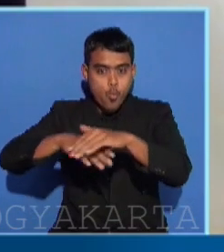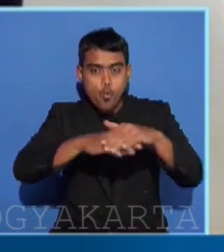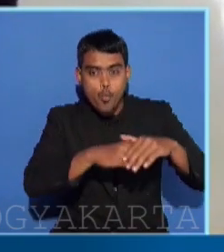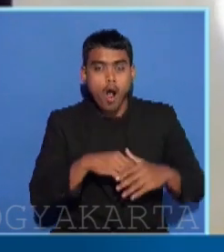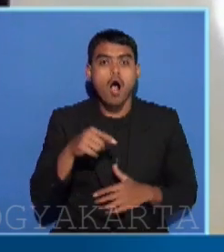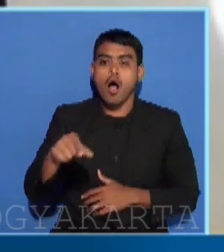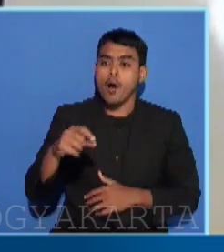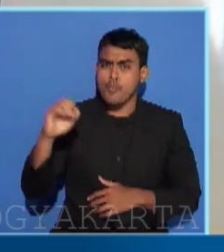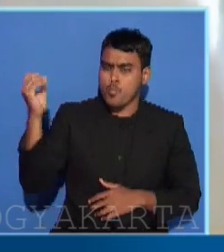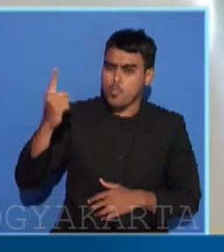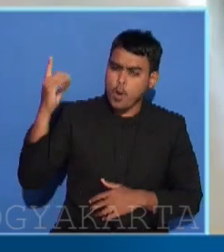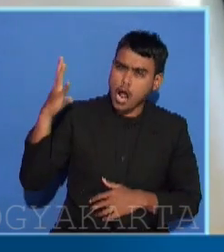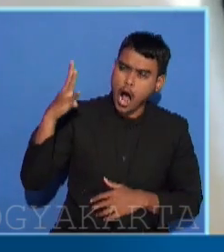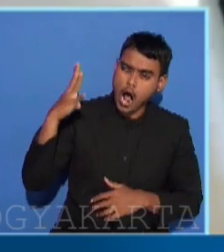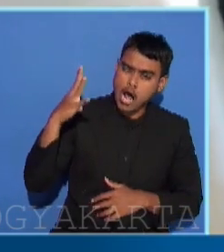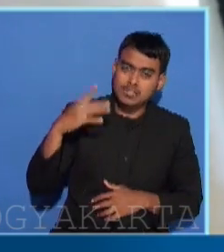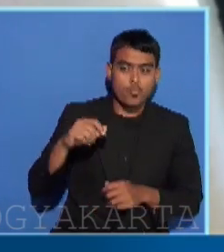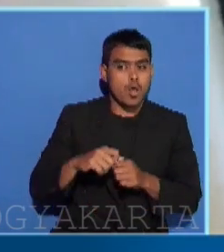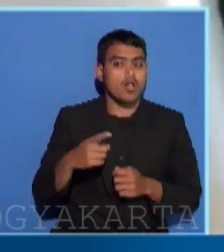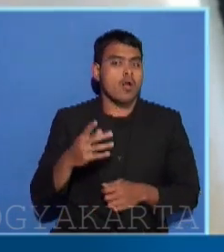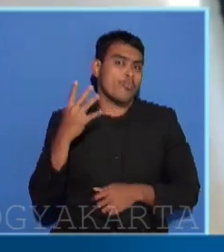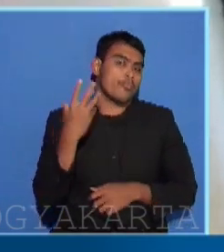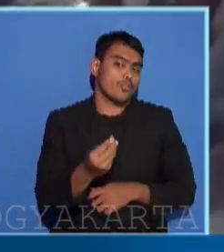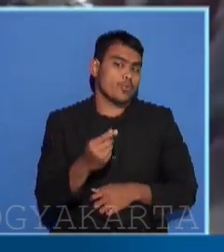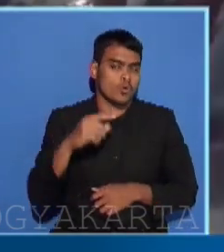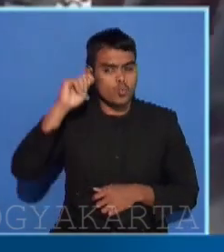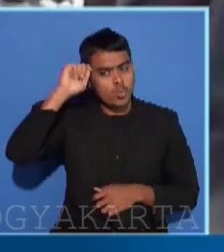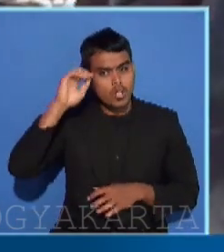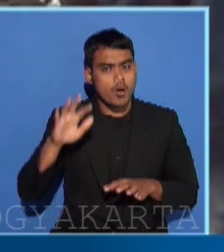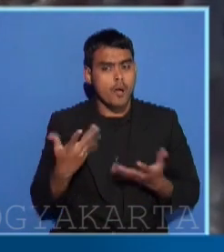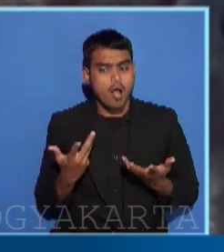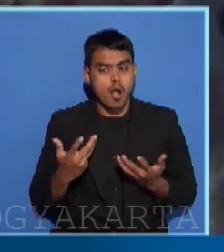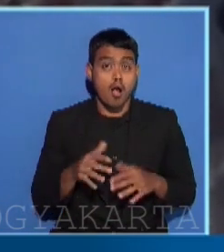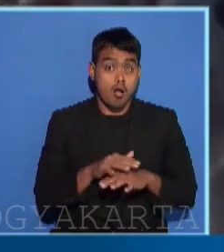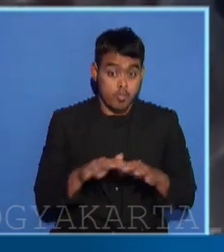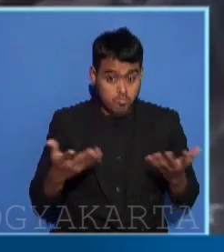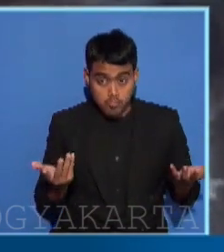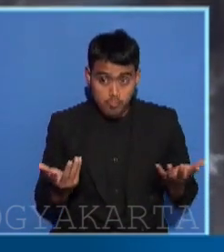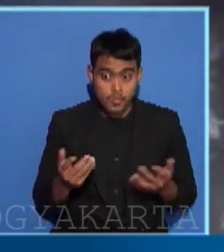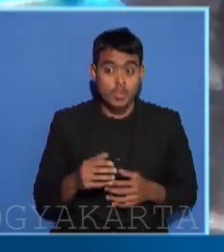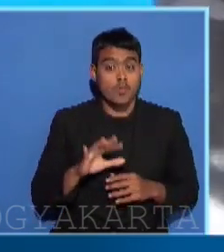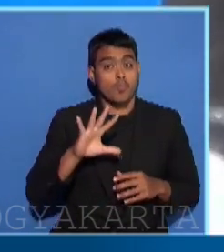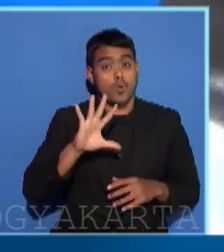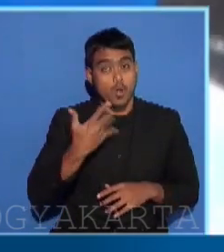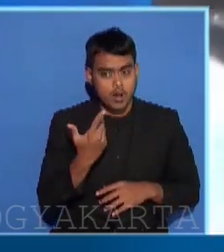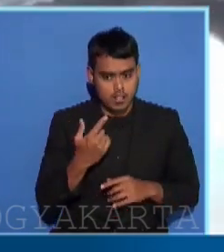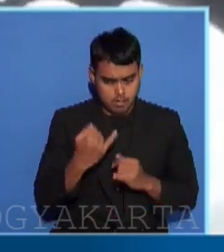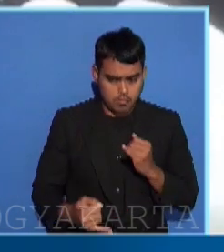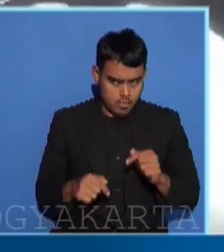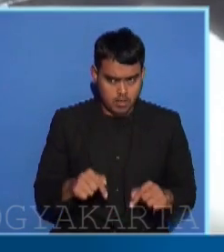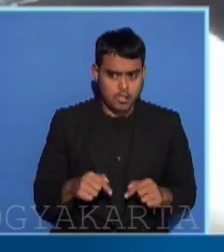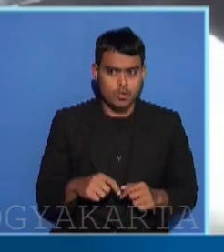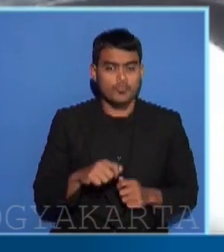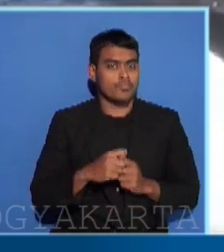perkampungan warga di Dusun temu ireng ini sulit air terhitung sejak 5 bulan terakhir warga harus membeli untuk